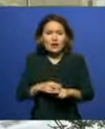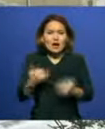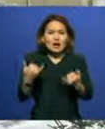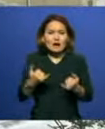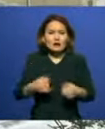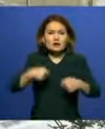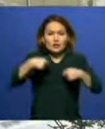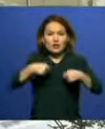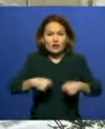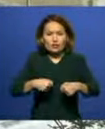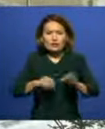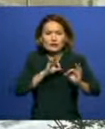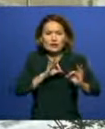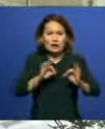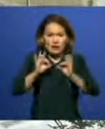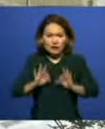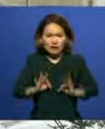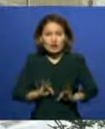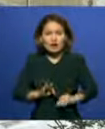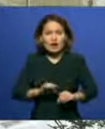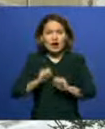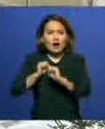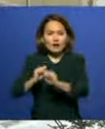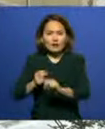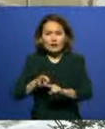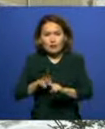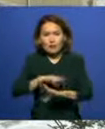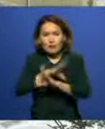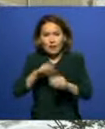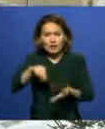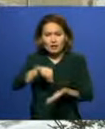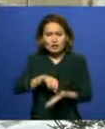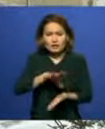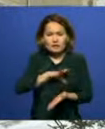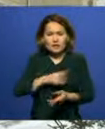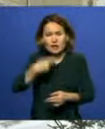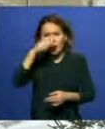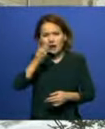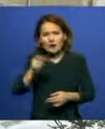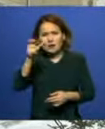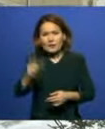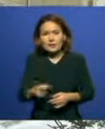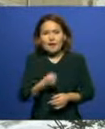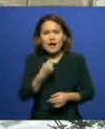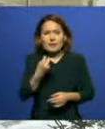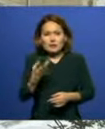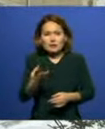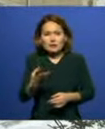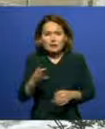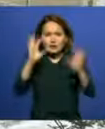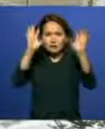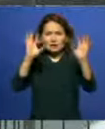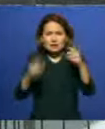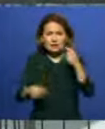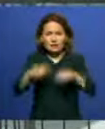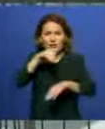жақтың құқықтары түсіндіріледі. Қорғаушының ой-пікірі, өтініш талаптары тыңдалады. Білуімше, айыпталушы ер адам бірнеше қылмыстық іс бойынша